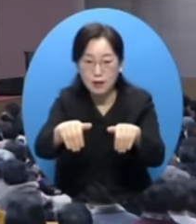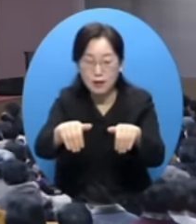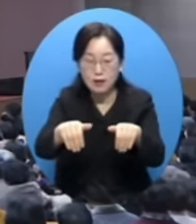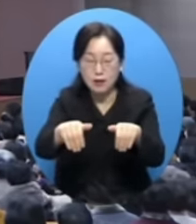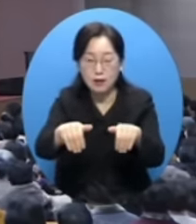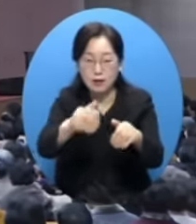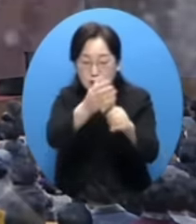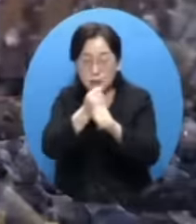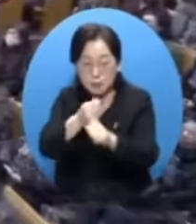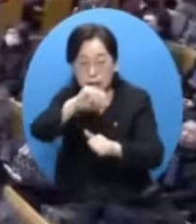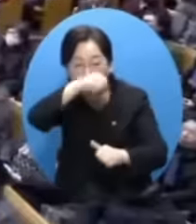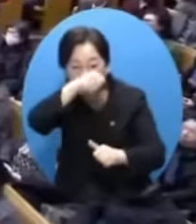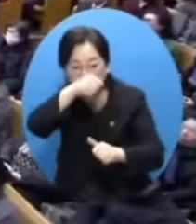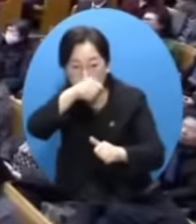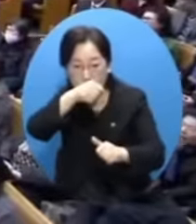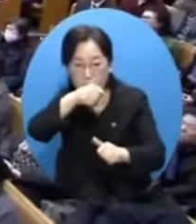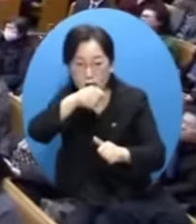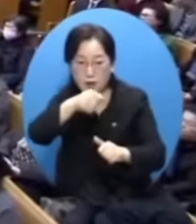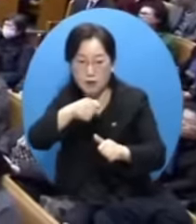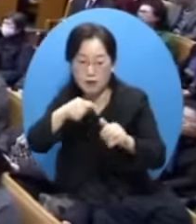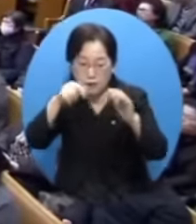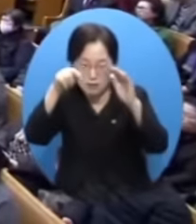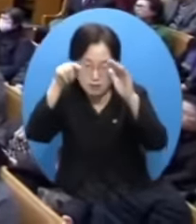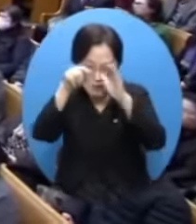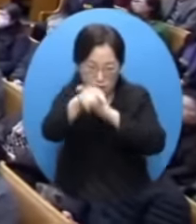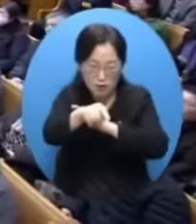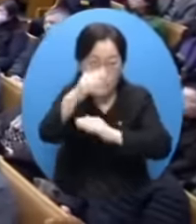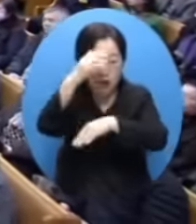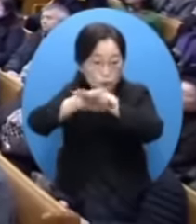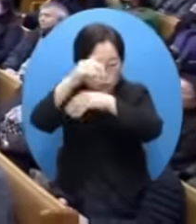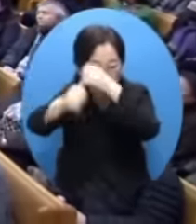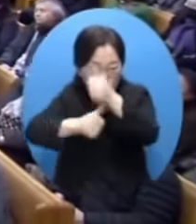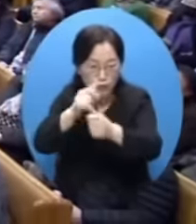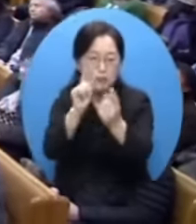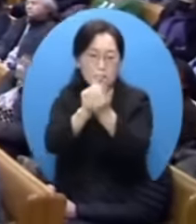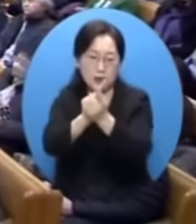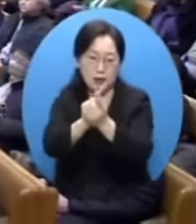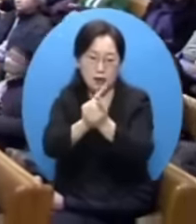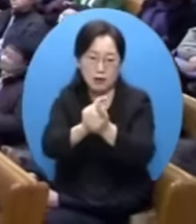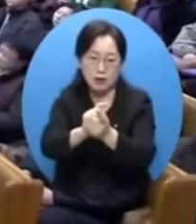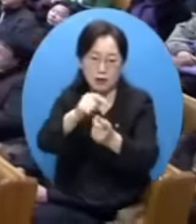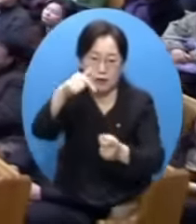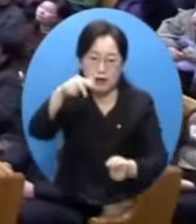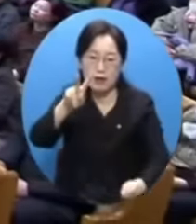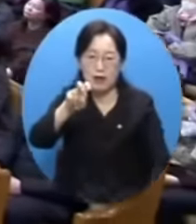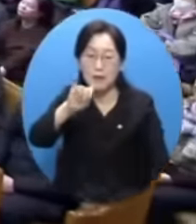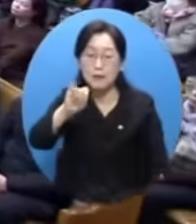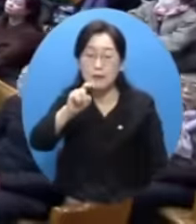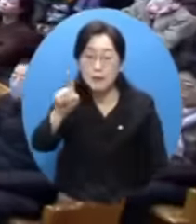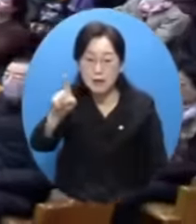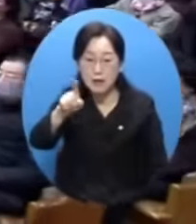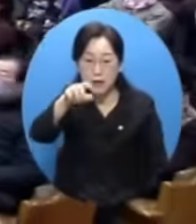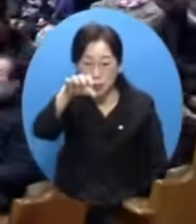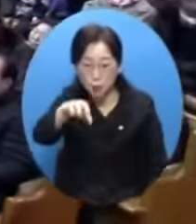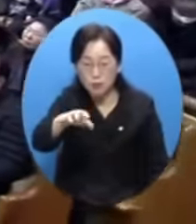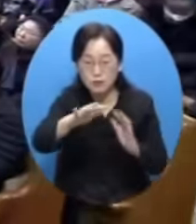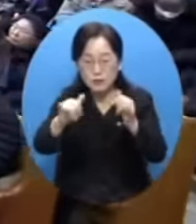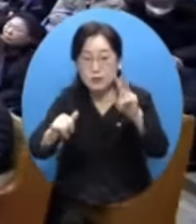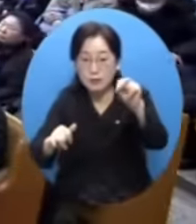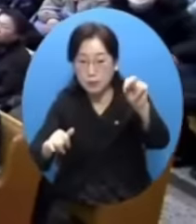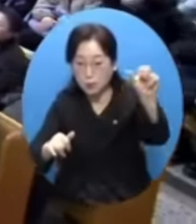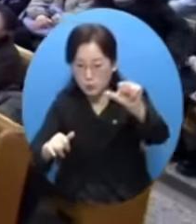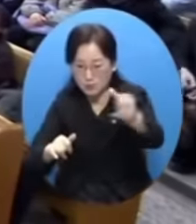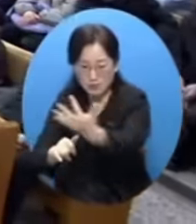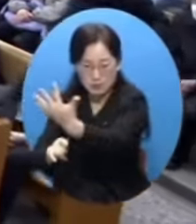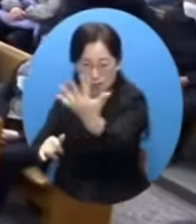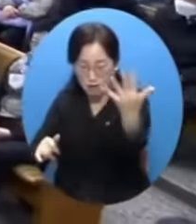후손들이 아프리카를 찾아가 감비아 사람들 앞에서 2만 5천 명에서 무릎을 꿇고 선조들의